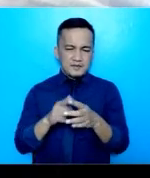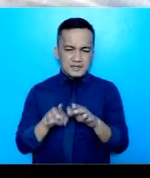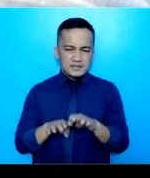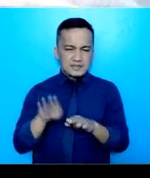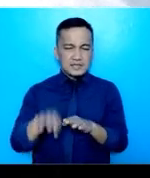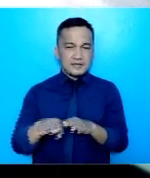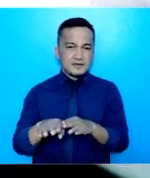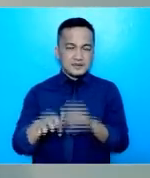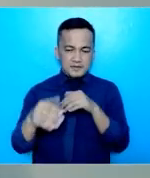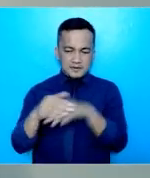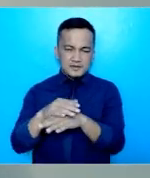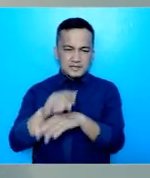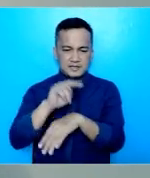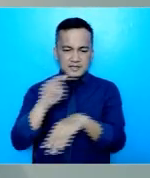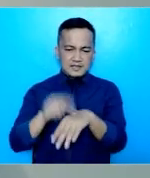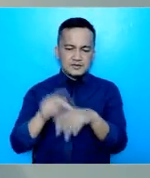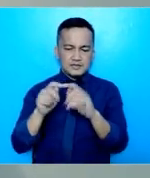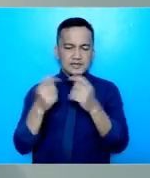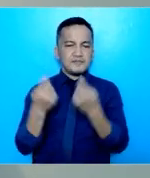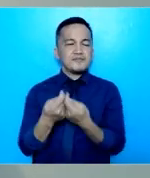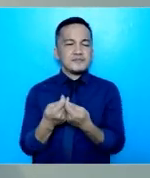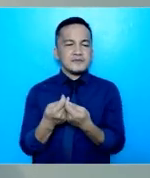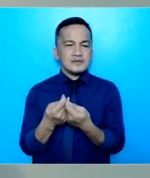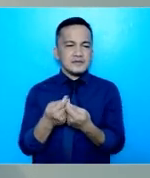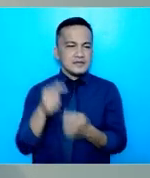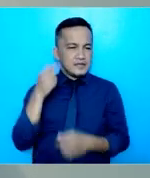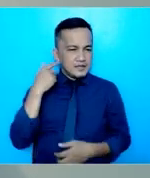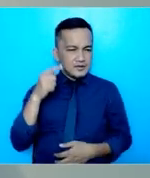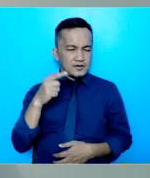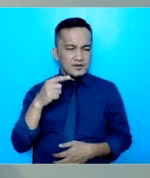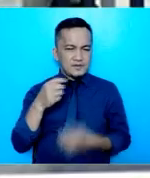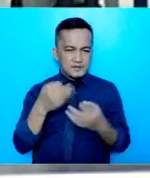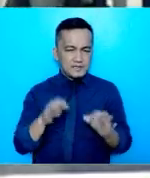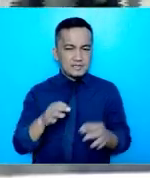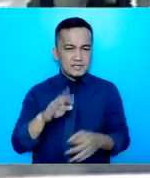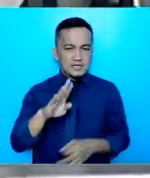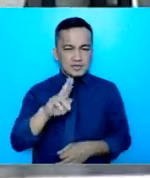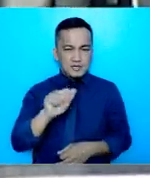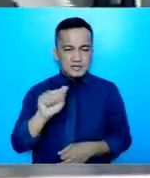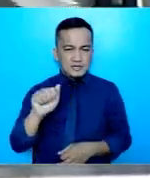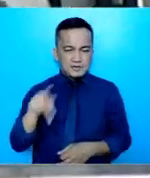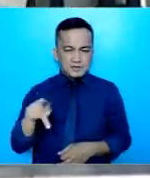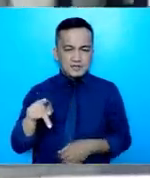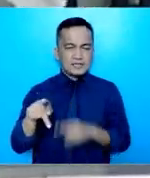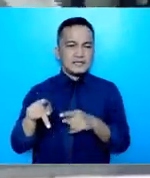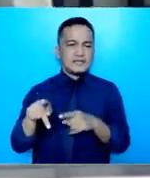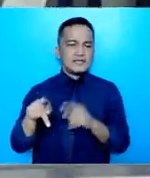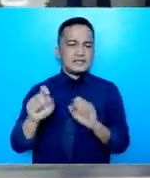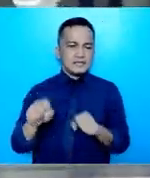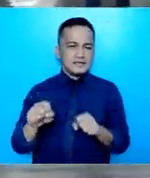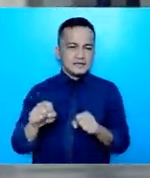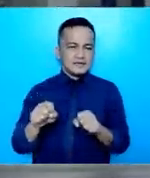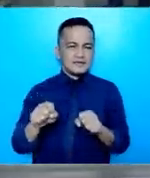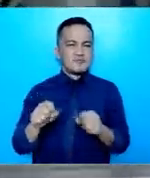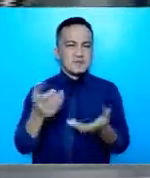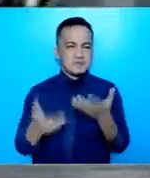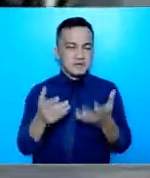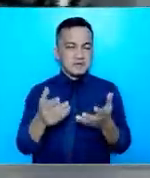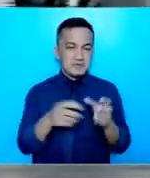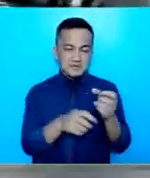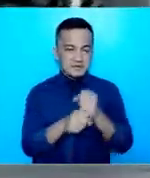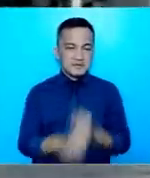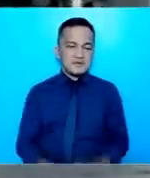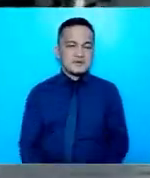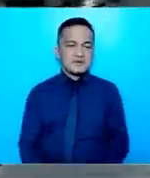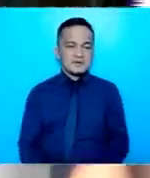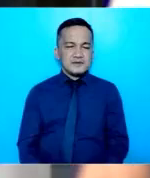makapasok sa national team. At sa gold medal finish niya sa UAAP, hindi na niya yan malayong maabot. I'm